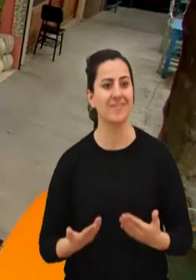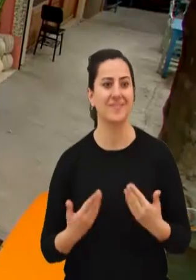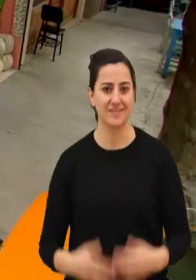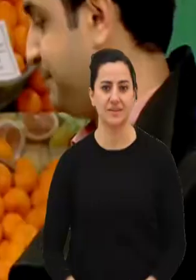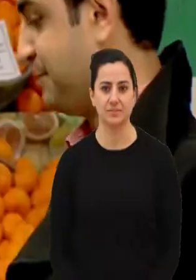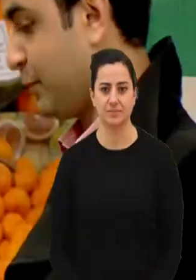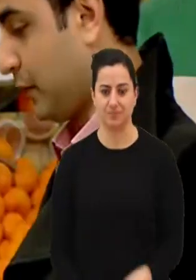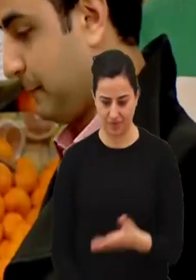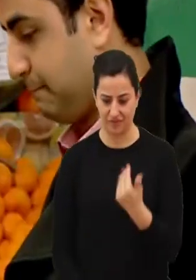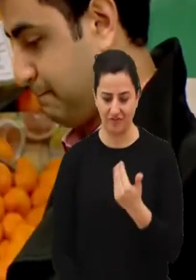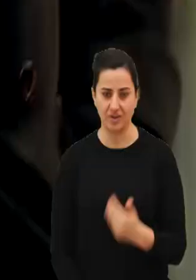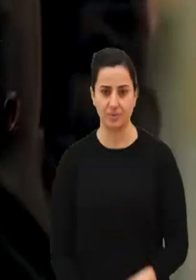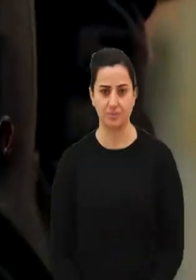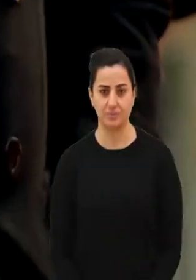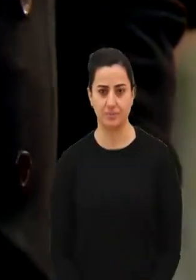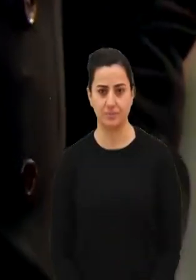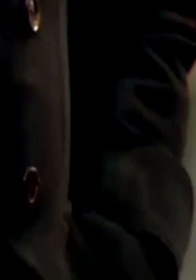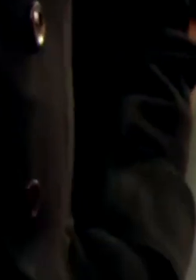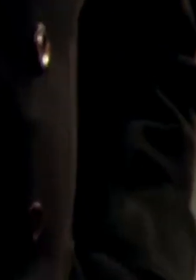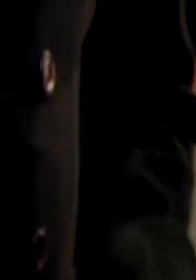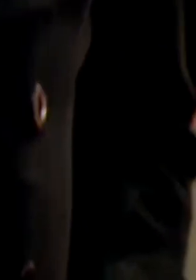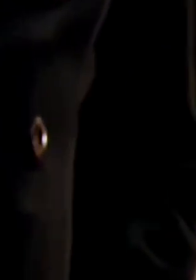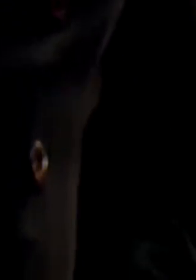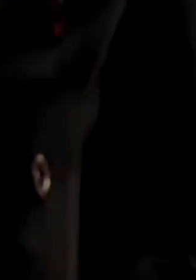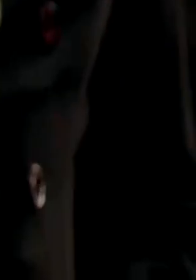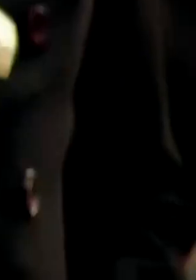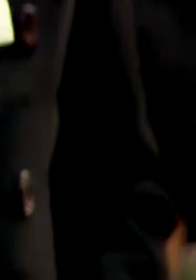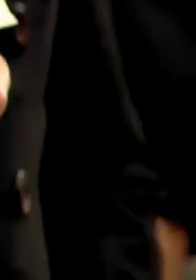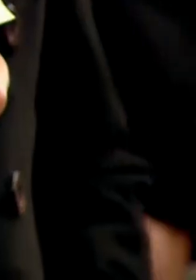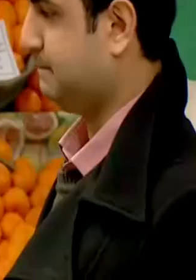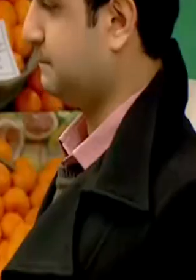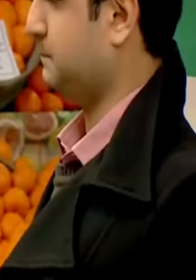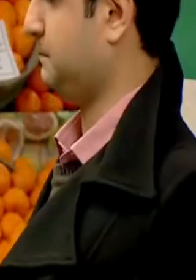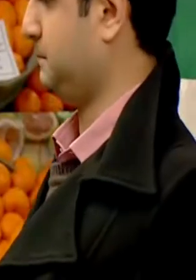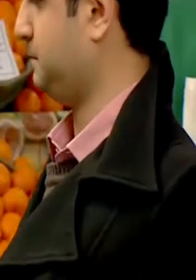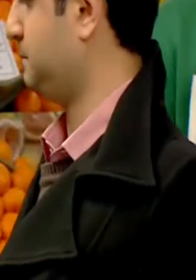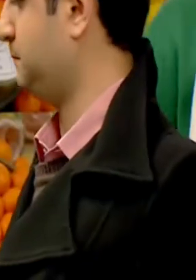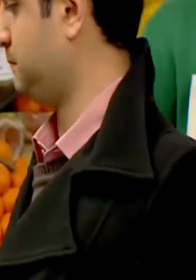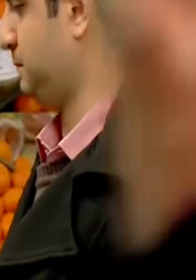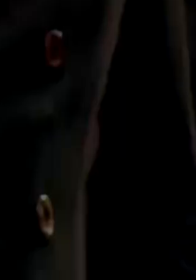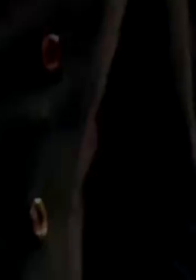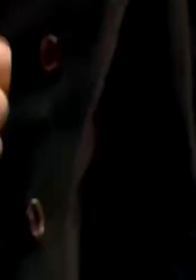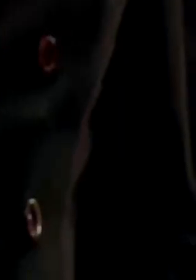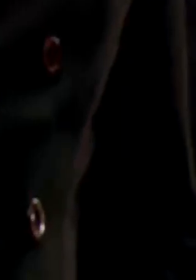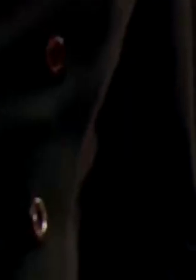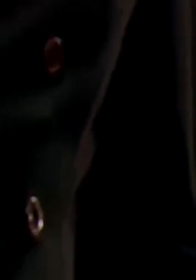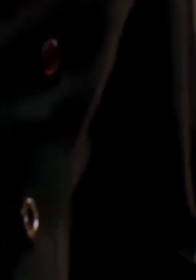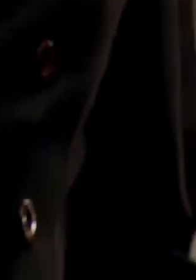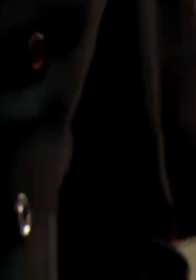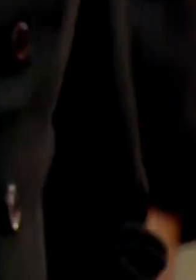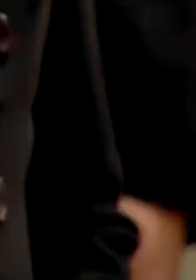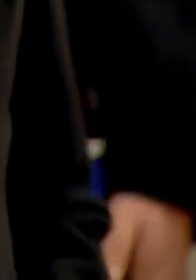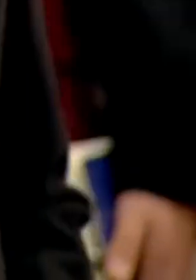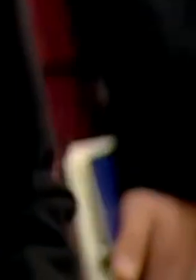kahvede İngiliz'de. Ver bakalım, ver. Ver, ver, ver, ver, ver. kuponuna bakıp hırsla bir güzel yırttı